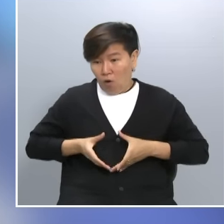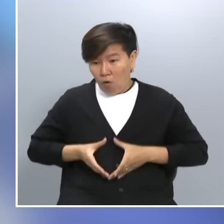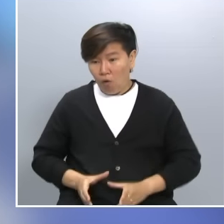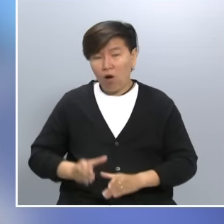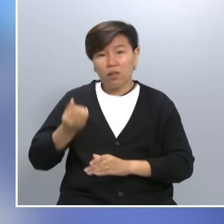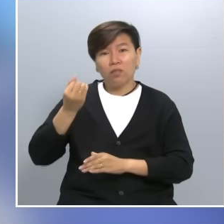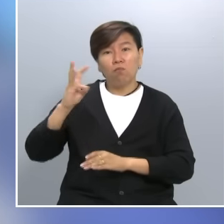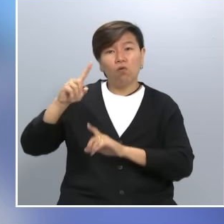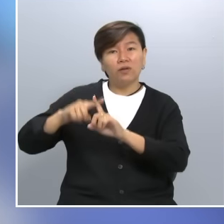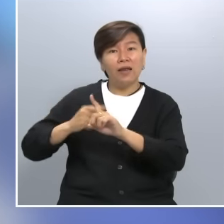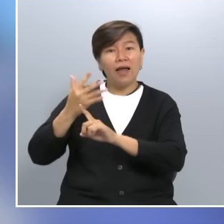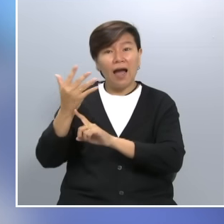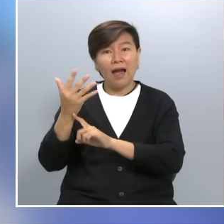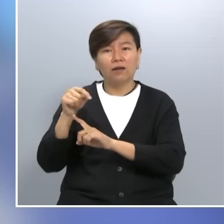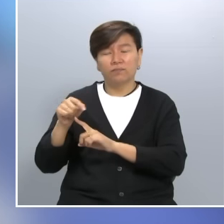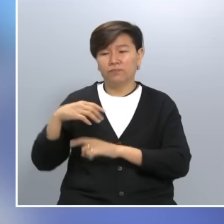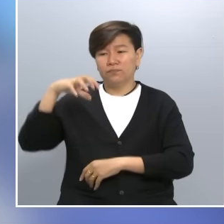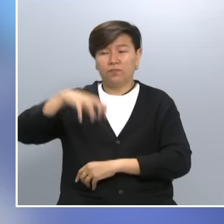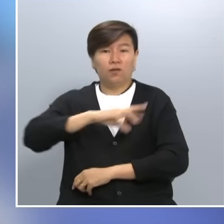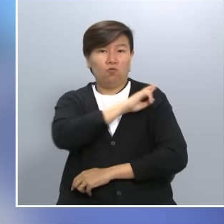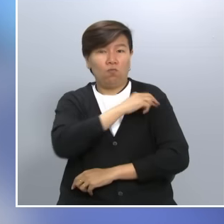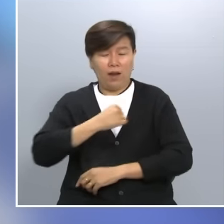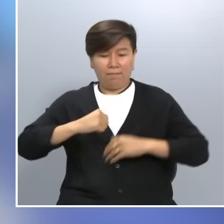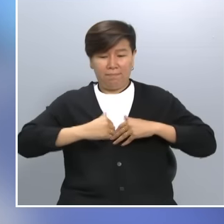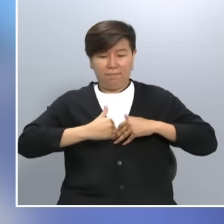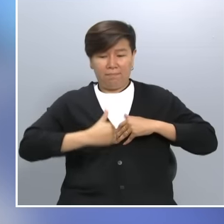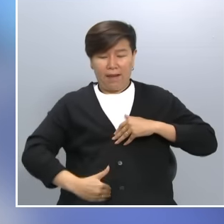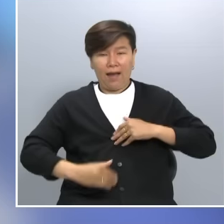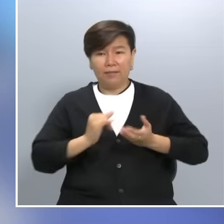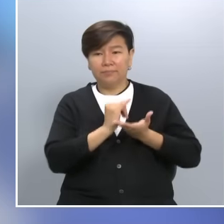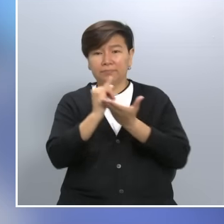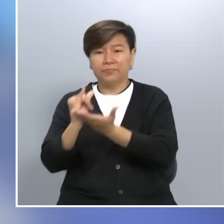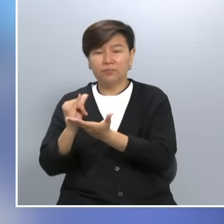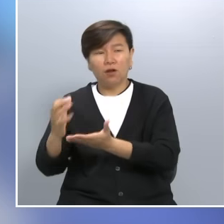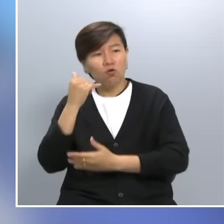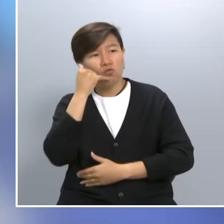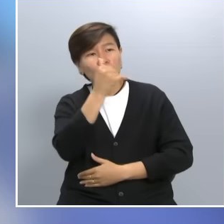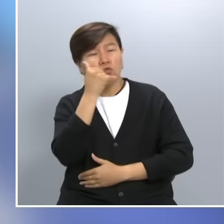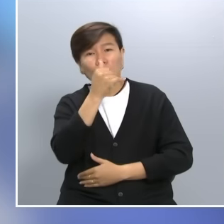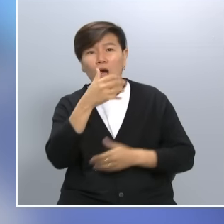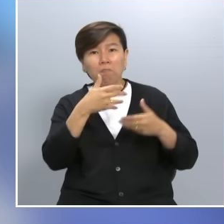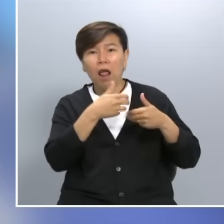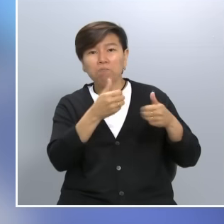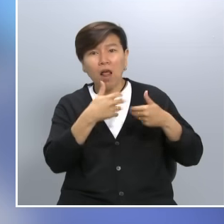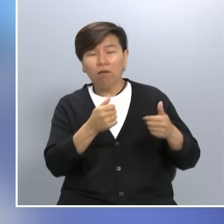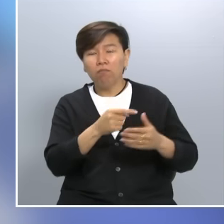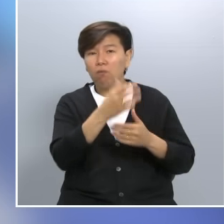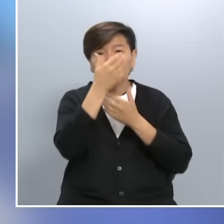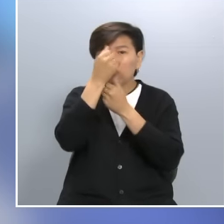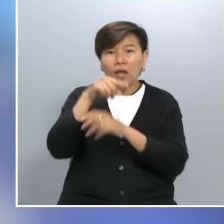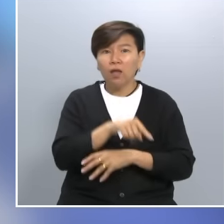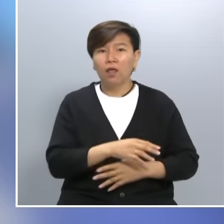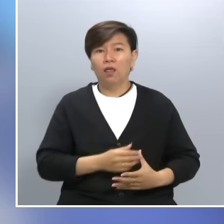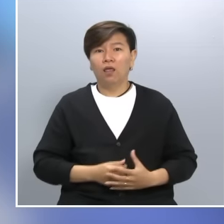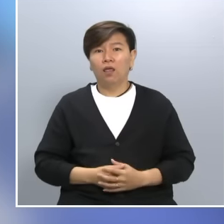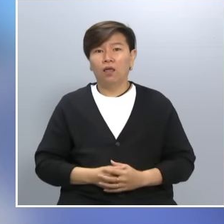พฤษภาคมเธอถูกส่งตัวเข้าไปผ่าคลอดด่วนนะคะเพราะว่าลูกไม่ดิ้นโทรหาแฟนแฟนไม่รับสายแฟนไม่สนใจใจเธอค่ะมา